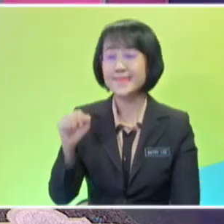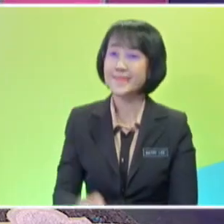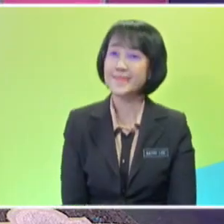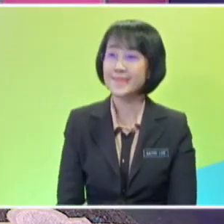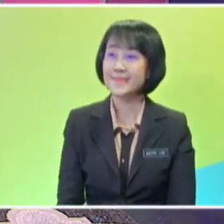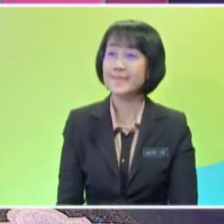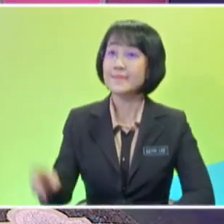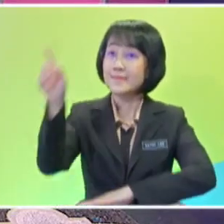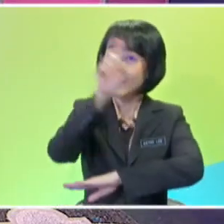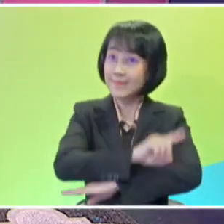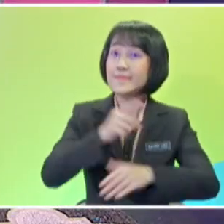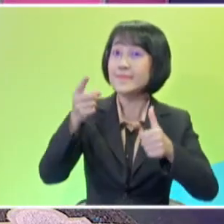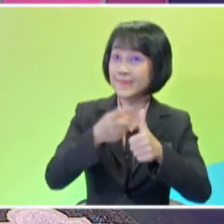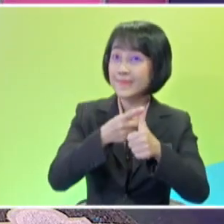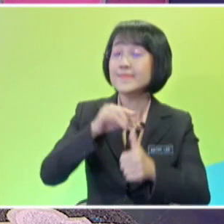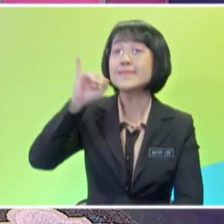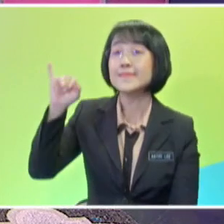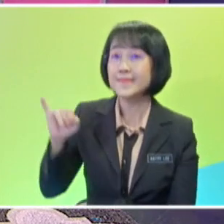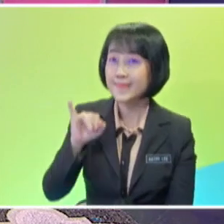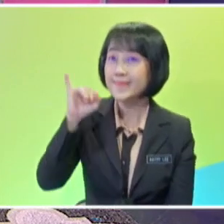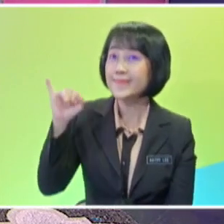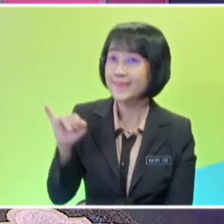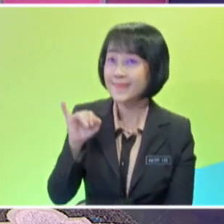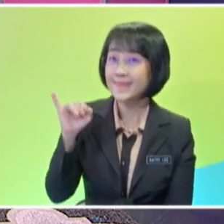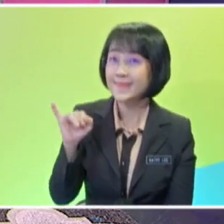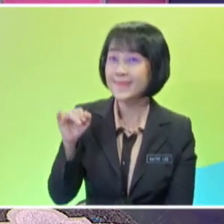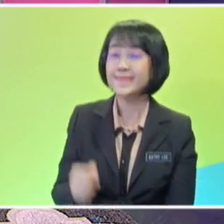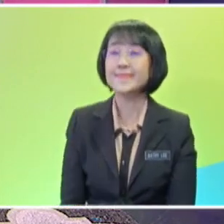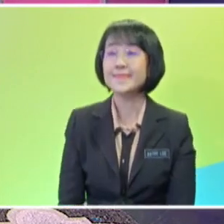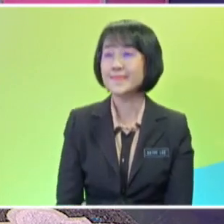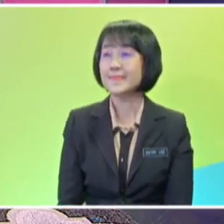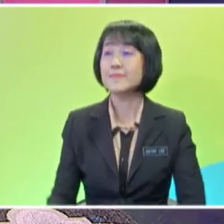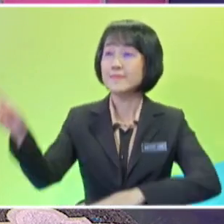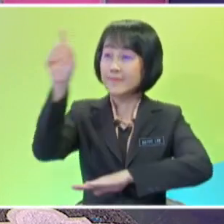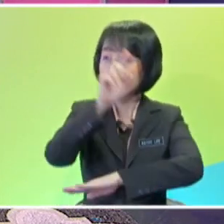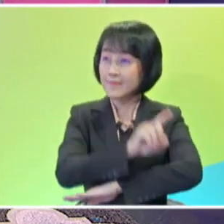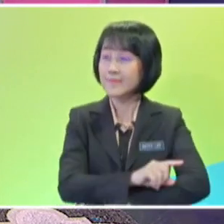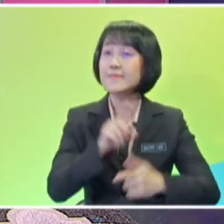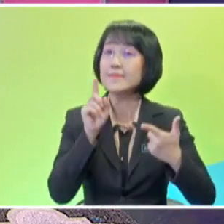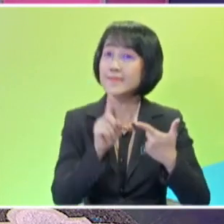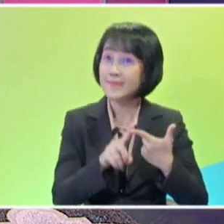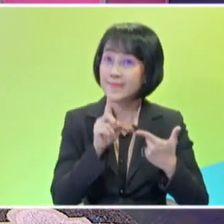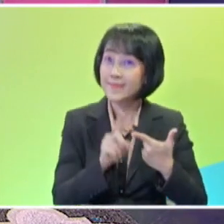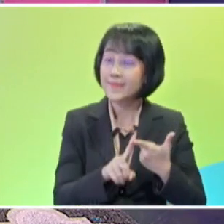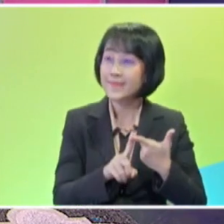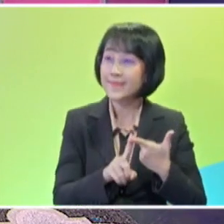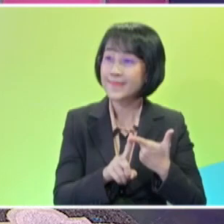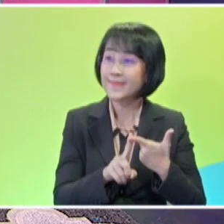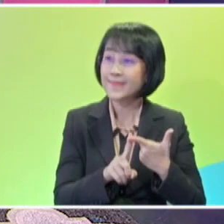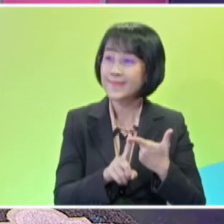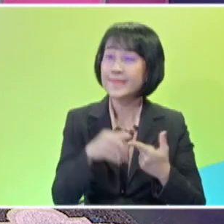pertama hari Senin oke Hari yang kedua sudah tentulah bunga yang ada